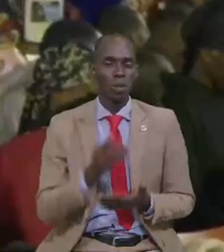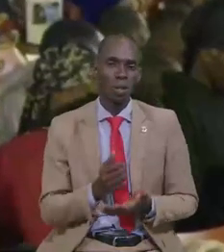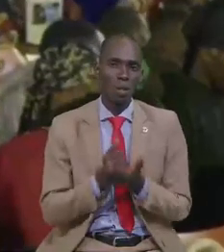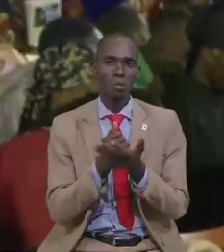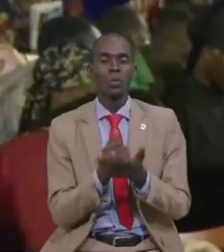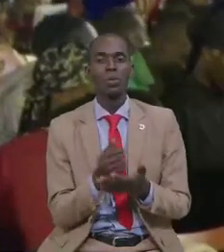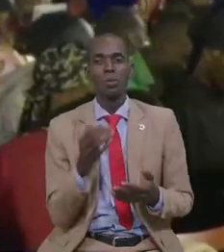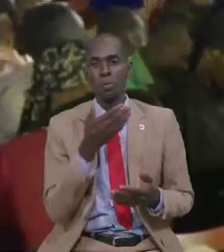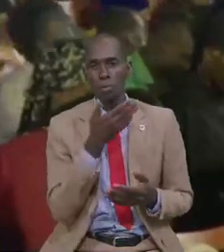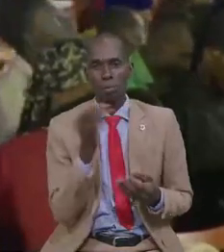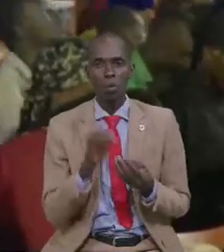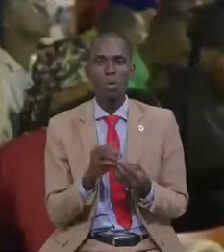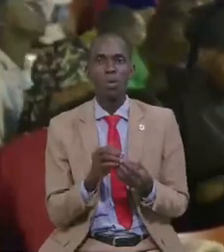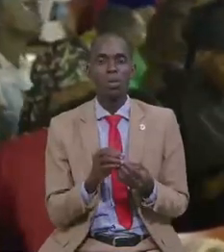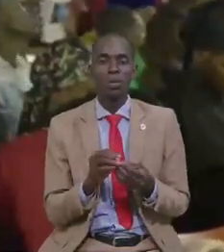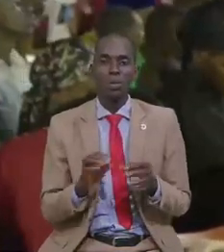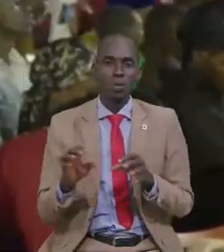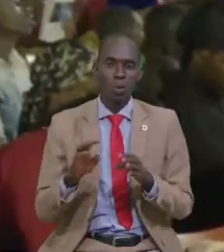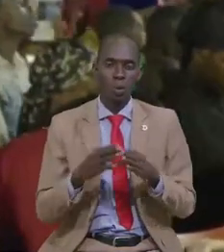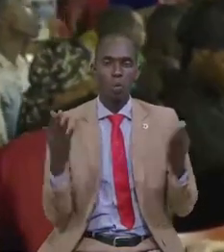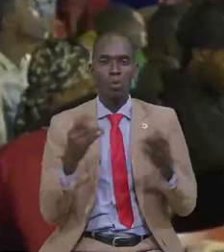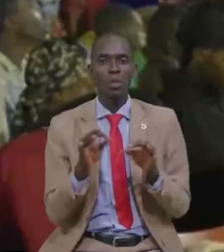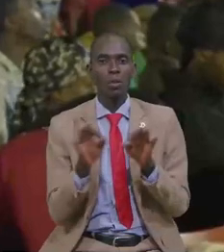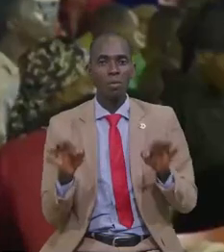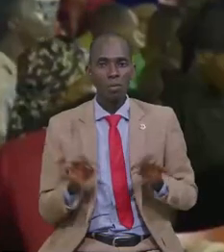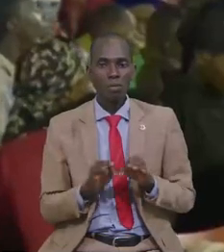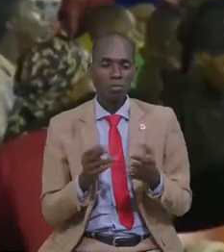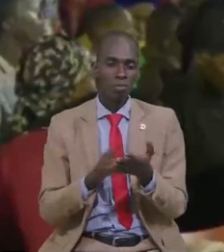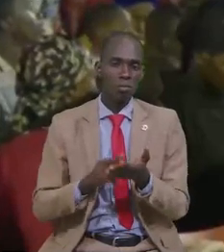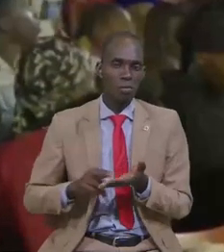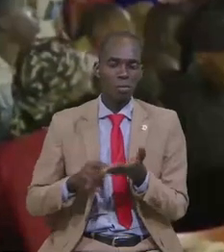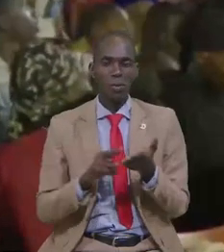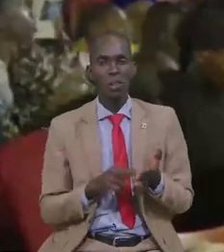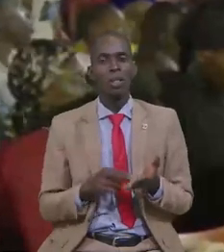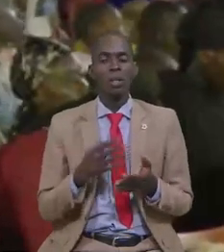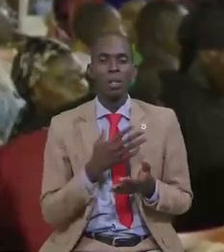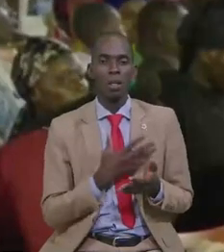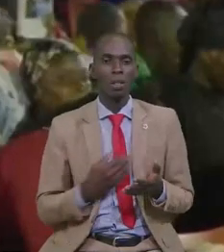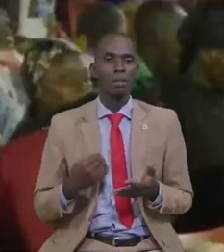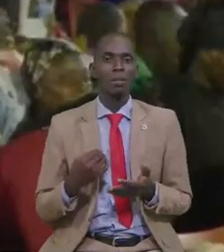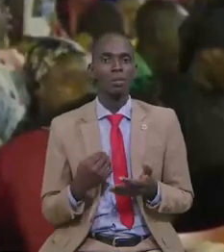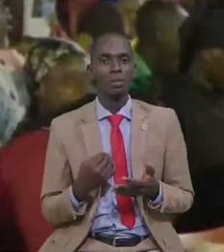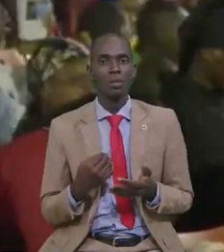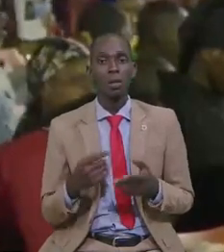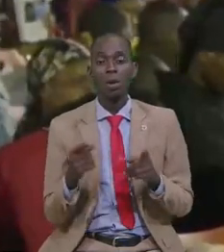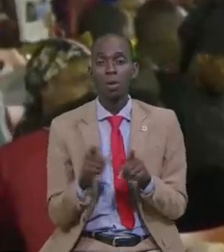émerger et vous allez remplir la fiche et puis vous la soumettez.